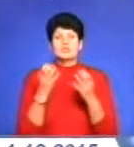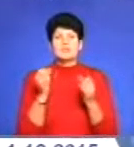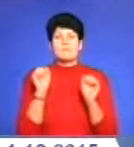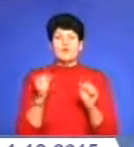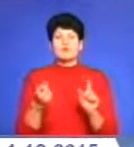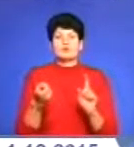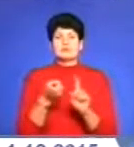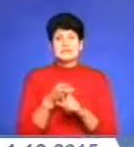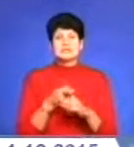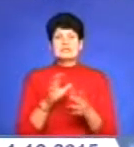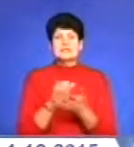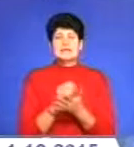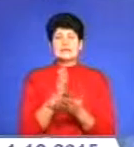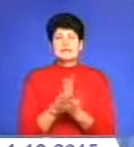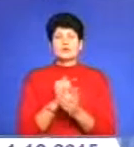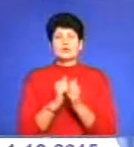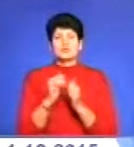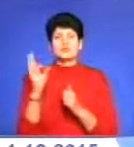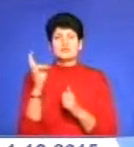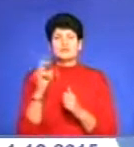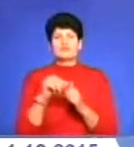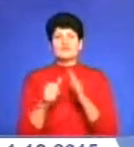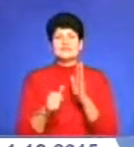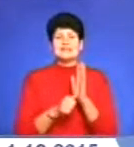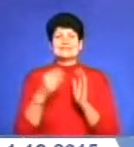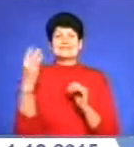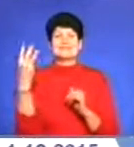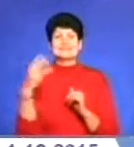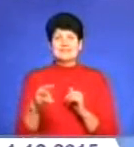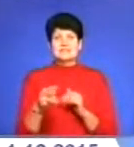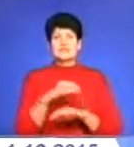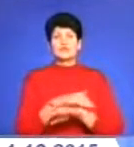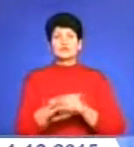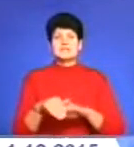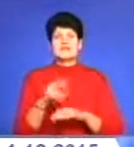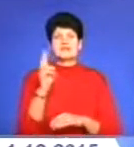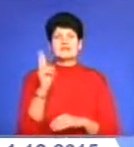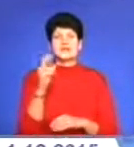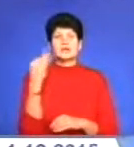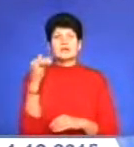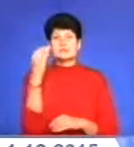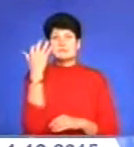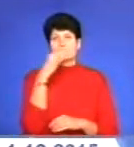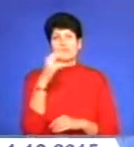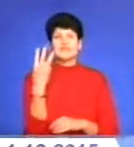Заняття відбуваються щонеділі о 16:30 в приміщенні просвіти, вулиця Кардинала Йосипа Сліпого, 3.